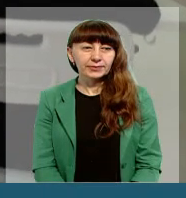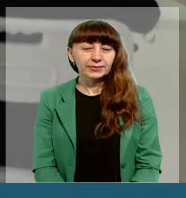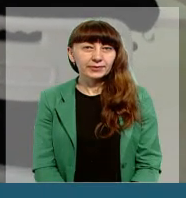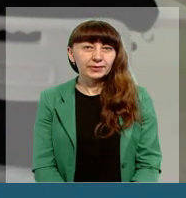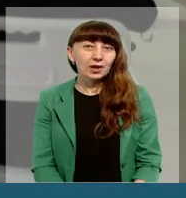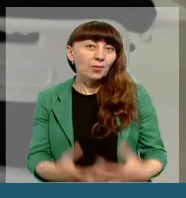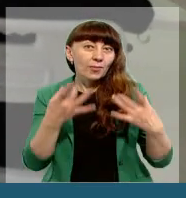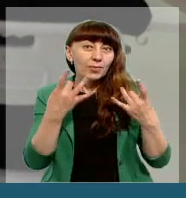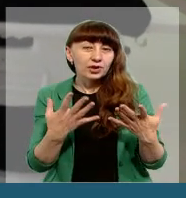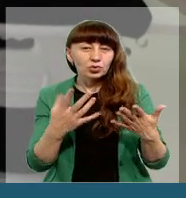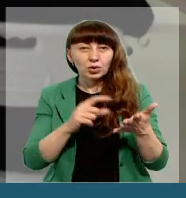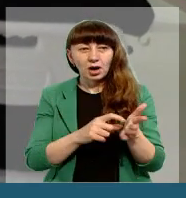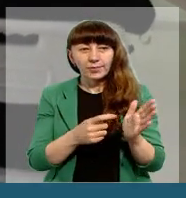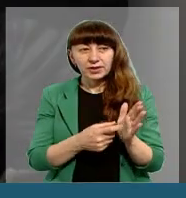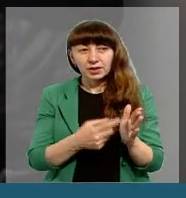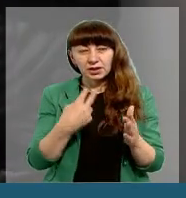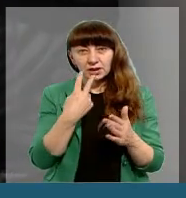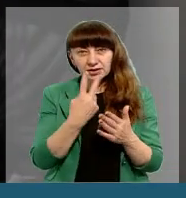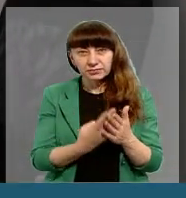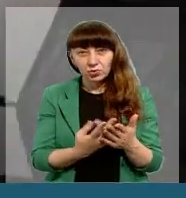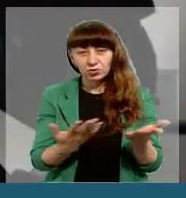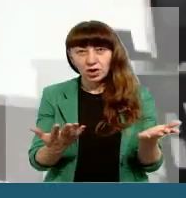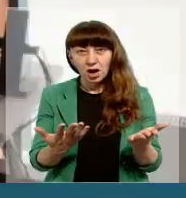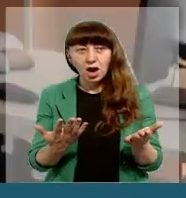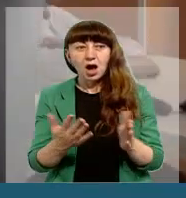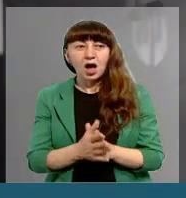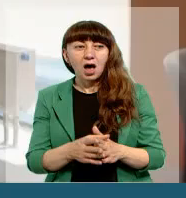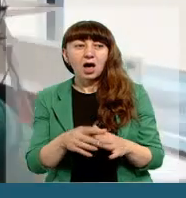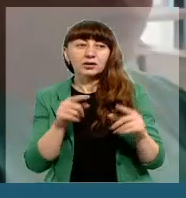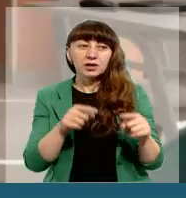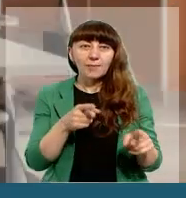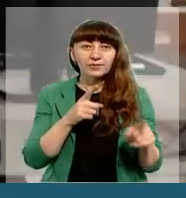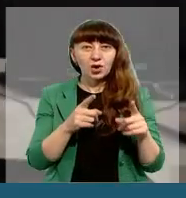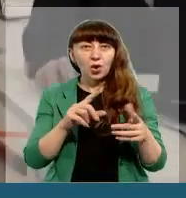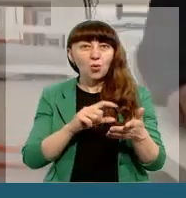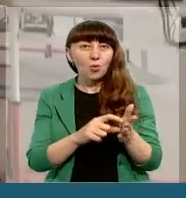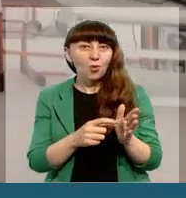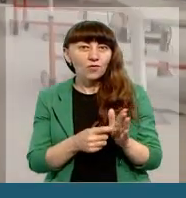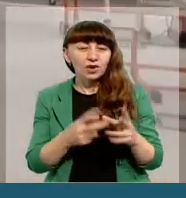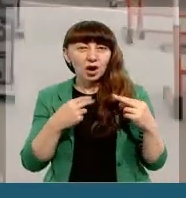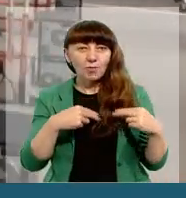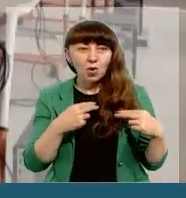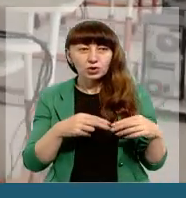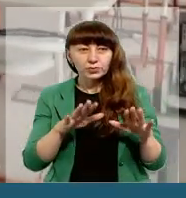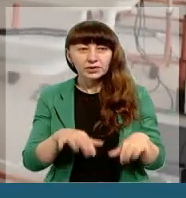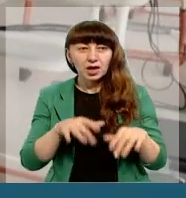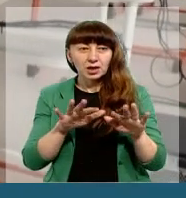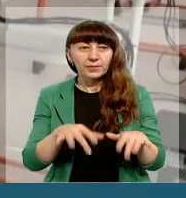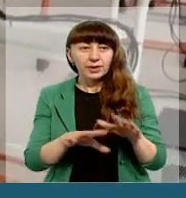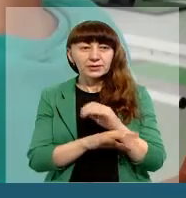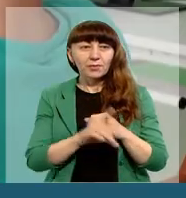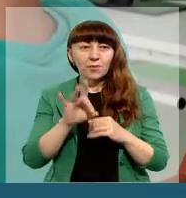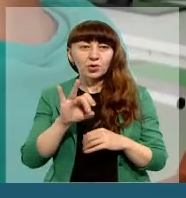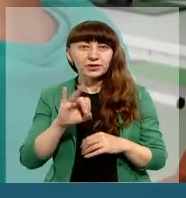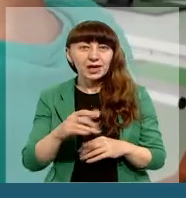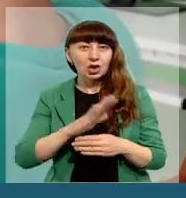С виду обычный кабинет. Открывая дверь, попадаешь в продвинутый офис. Здесь и рабочие места за компьютерами, и последние